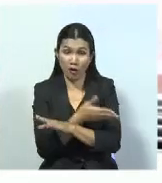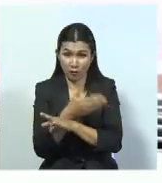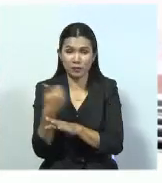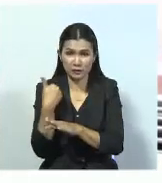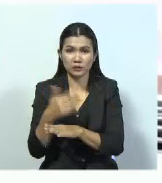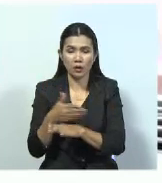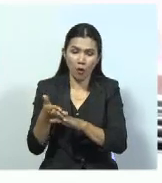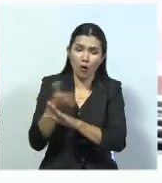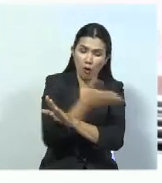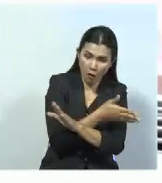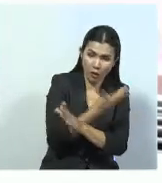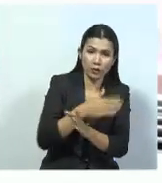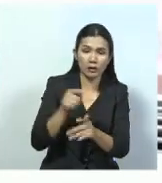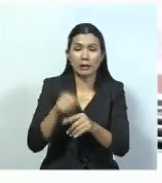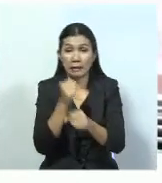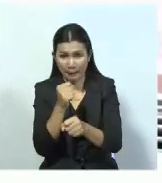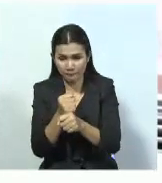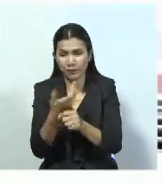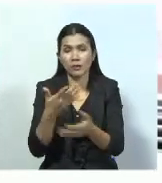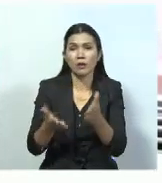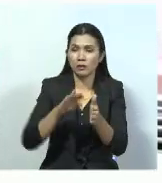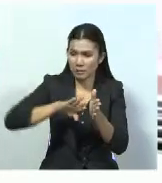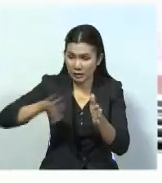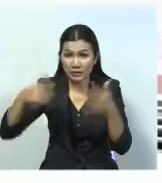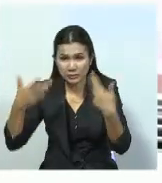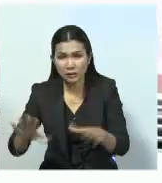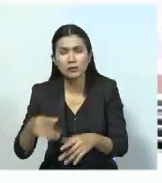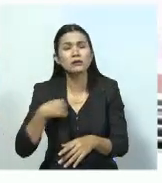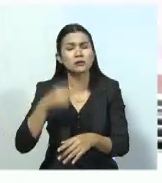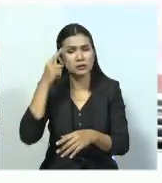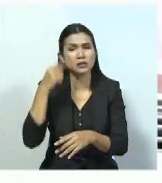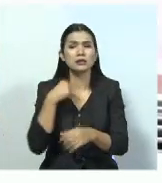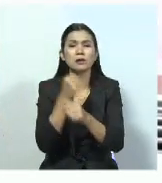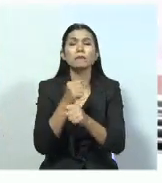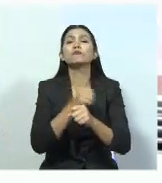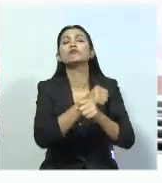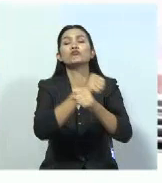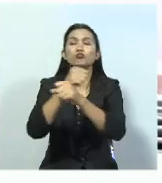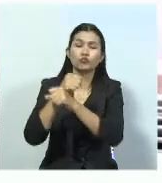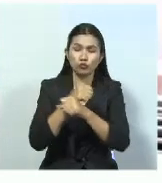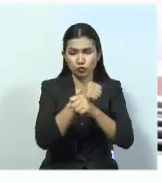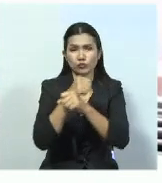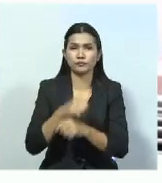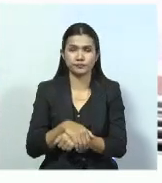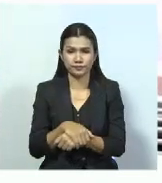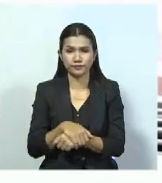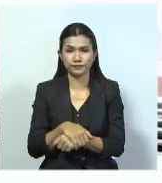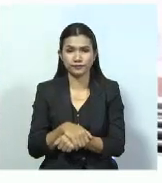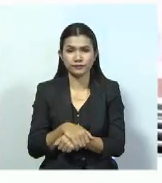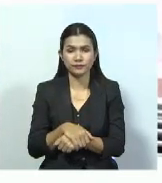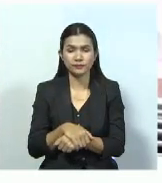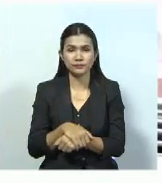หว่างดำเนินการและก็หลังดำเนินการก็ชื่อใช้หลักแนวคิดของการป้องกันและบรรเทาสาธารณภัยนะครับ